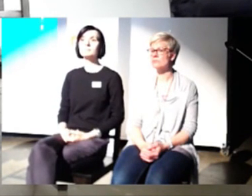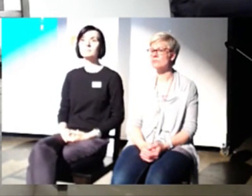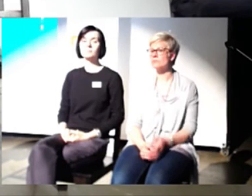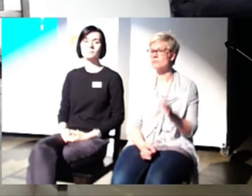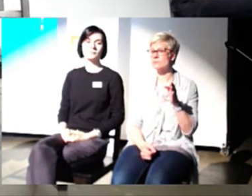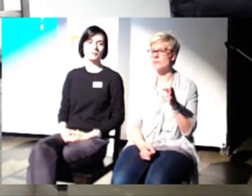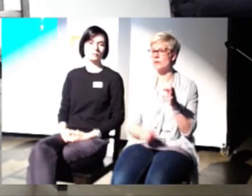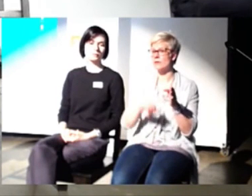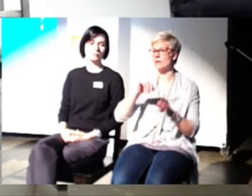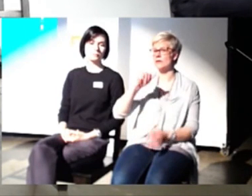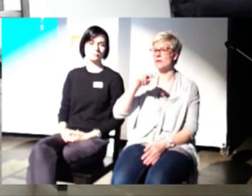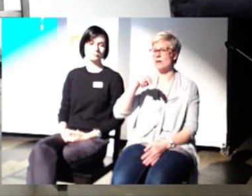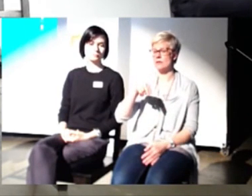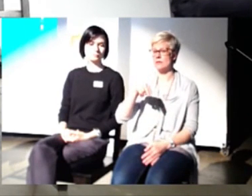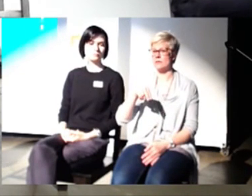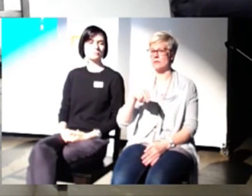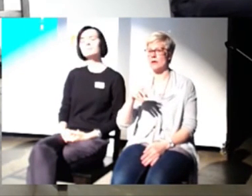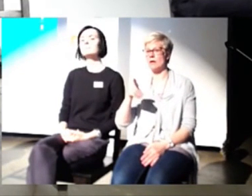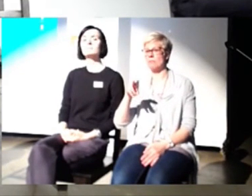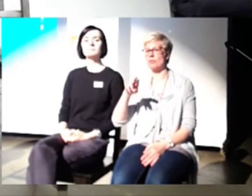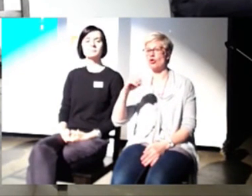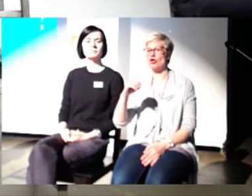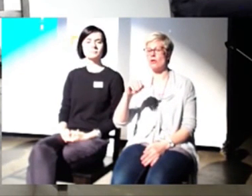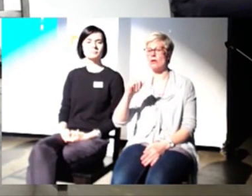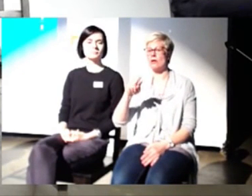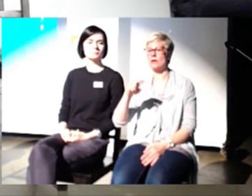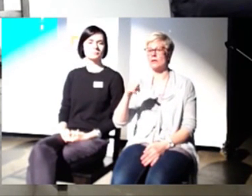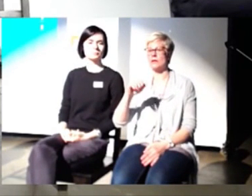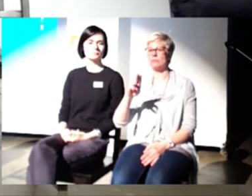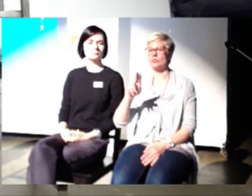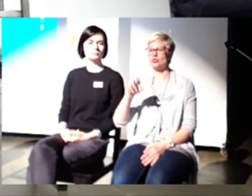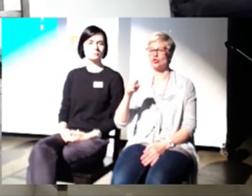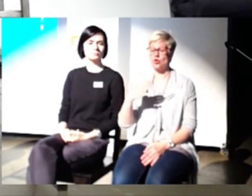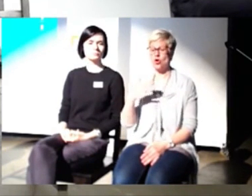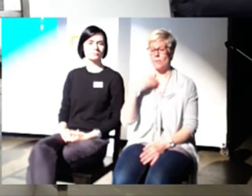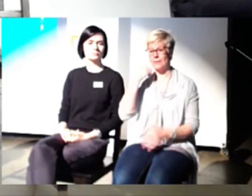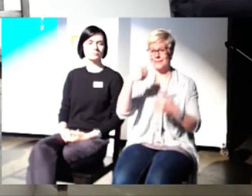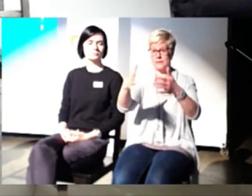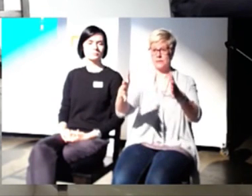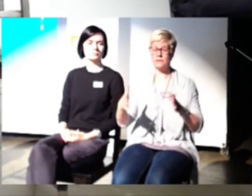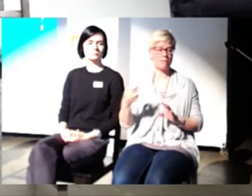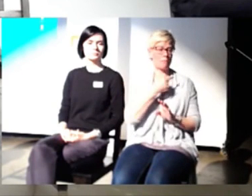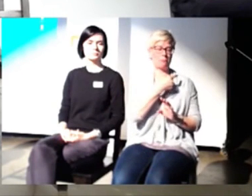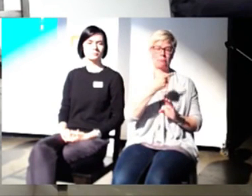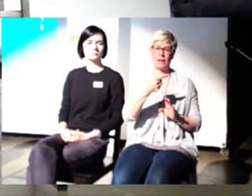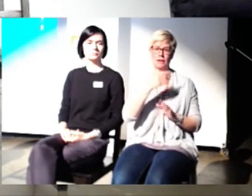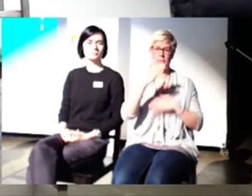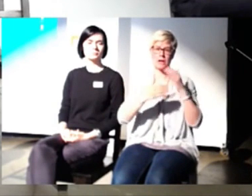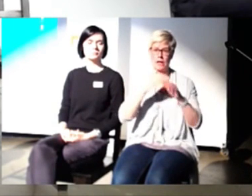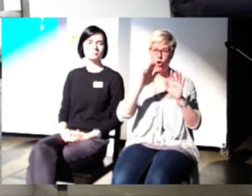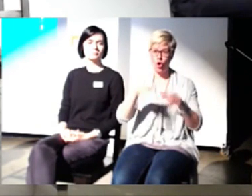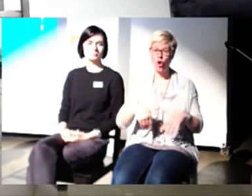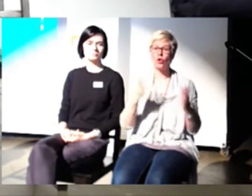Meillä on siis ProArtibuksen residenssissä, niin on tosiaan nyt jo pitkä perinne sen kanssa, että me tehdään